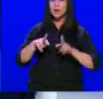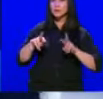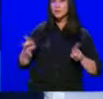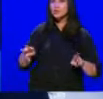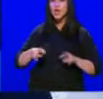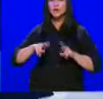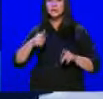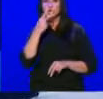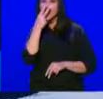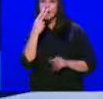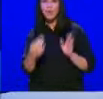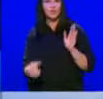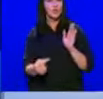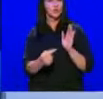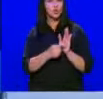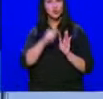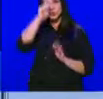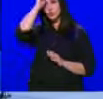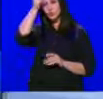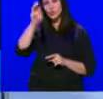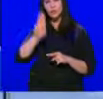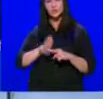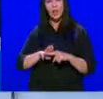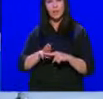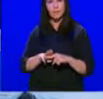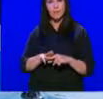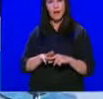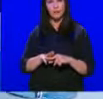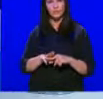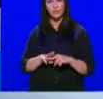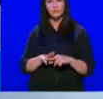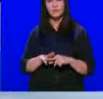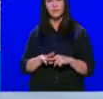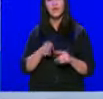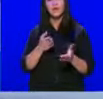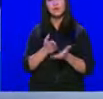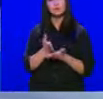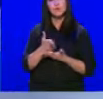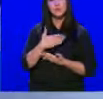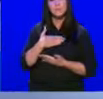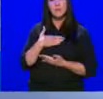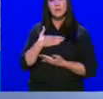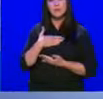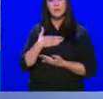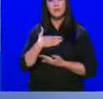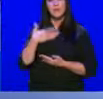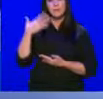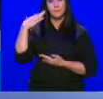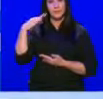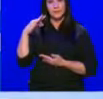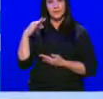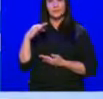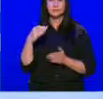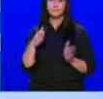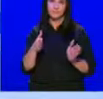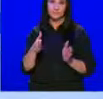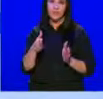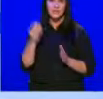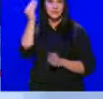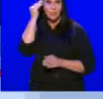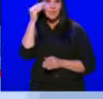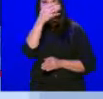различни гледни точки с господин Шаламанов. Според мен президентът... Сега, споменахме президента. Запомнете